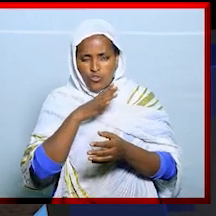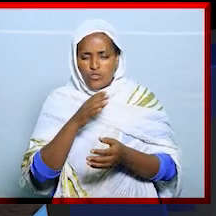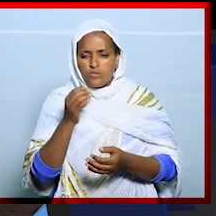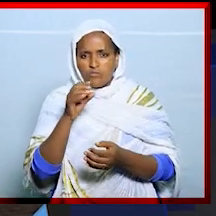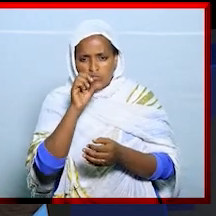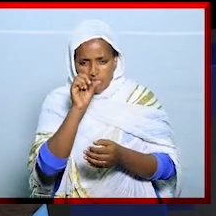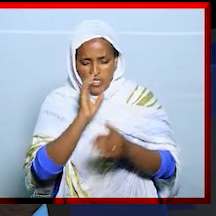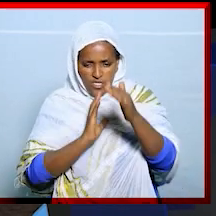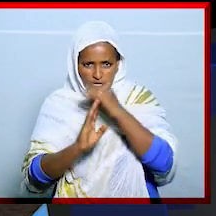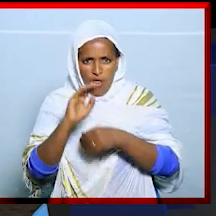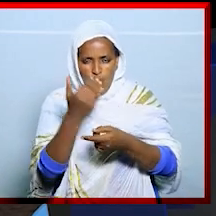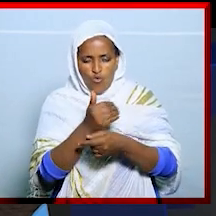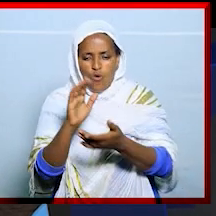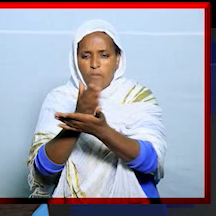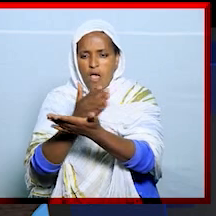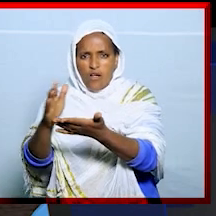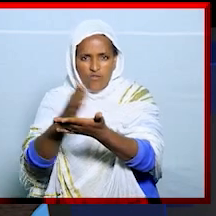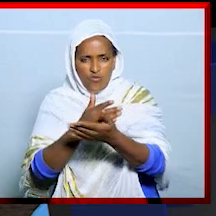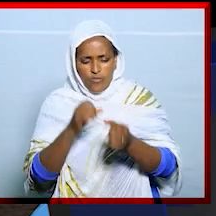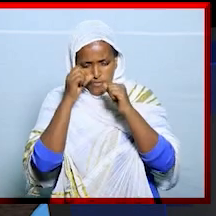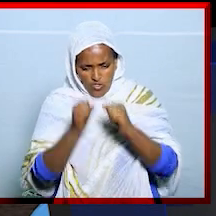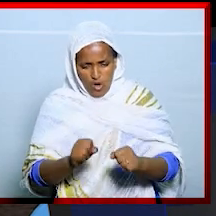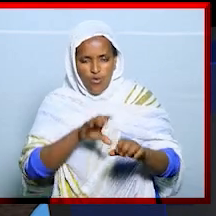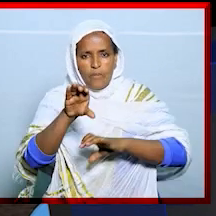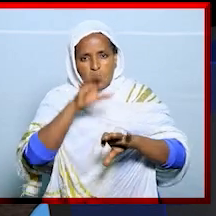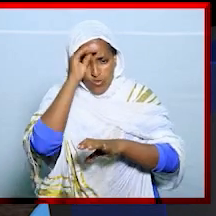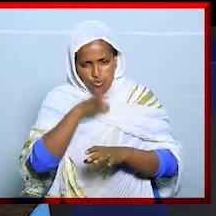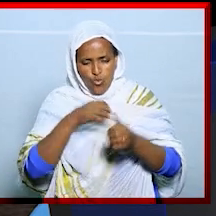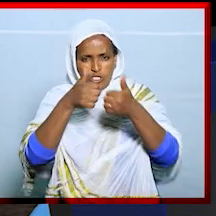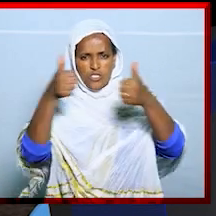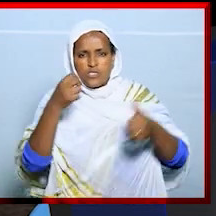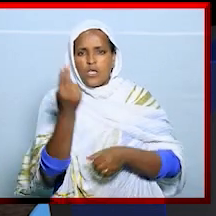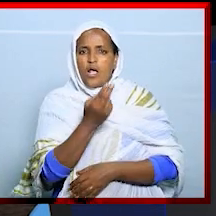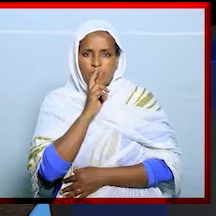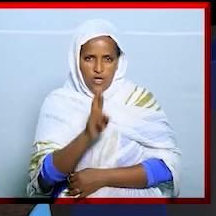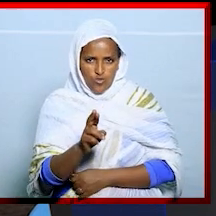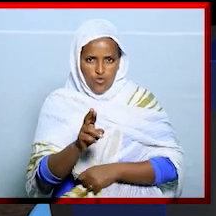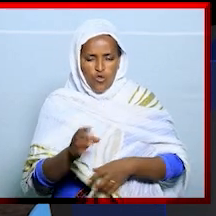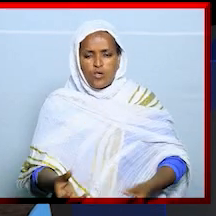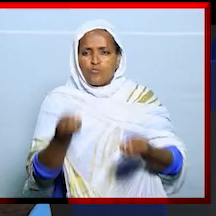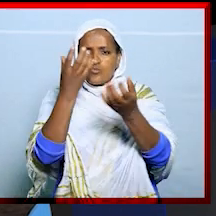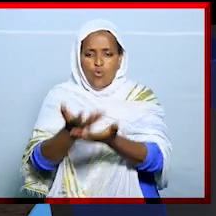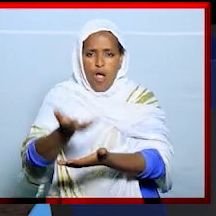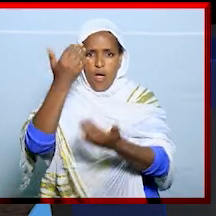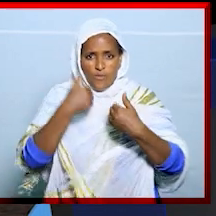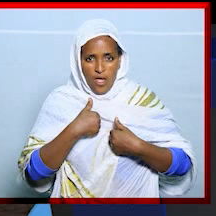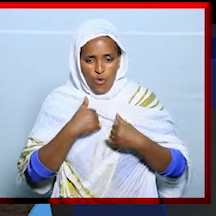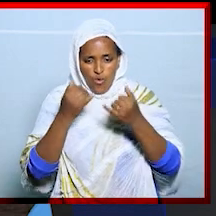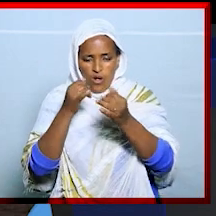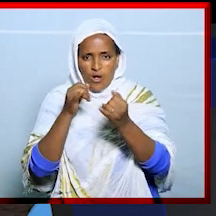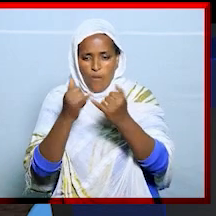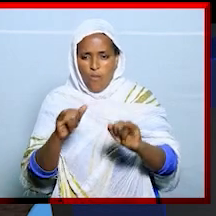ሰዎች ይልቅ ያለቻቸውን በትትና ሆነው የሚያካፍሉና የሚቻላቸውን የሚያደርጉ ሰዎች እጅግ ጠቃሚዎች ናቸው። ብዙ ሀብት